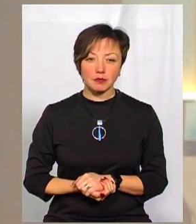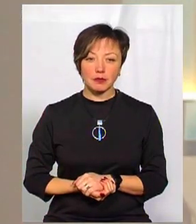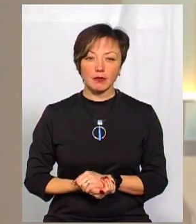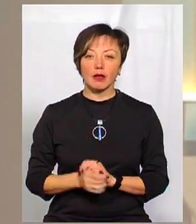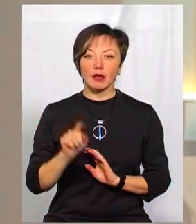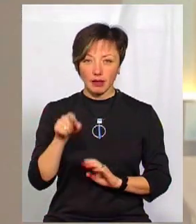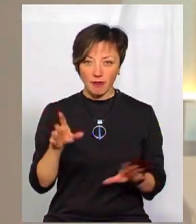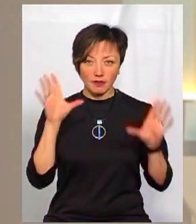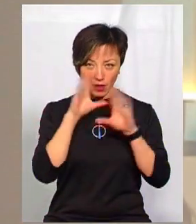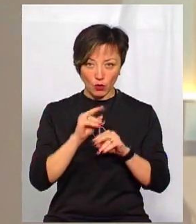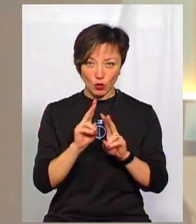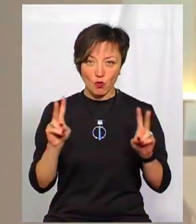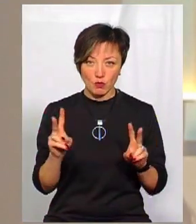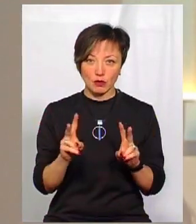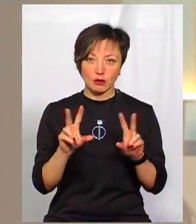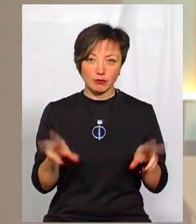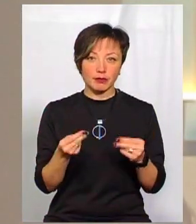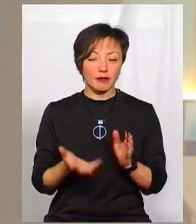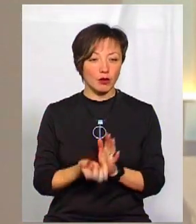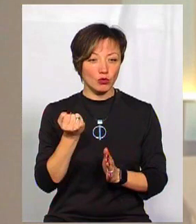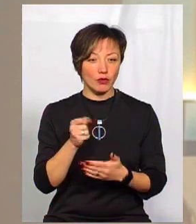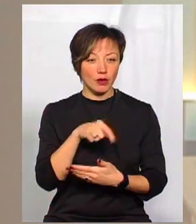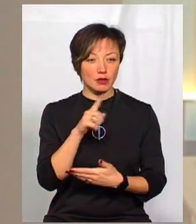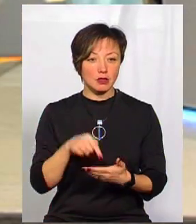Там комусь вдалося врятуватися?